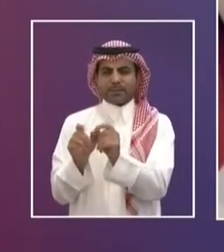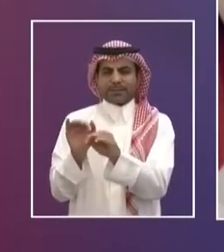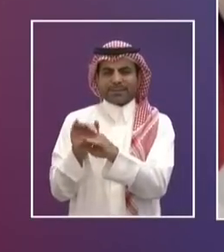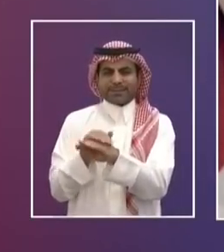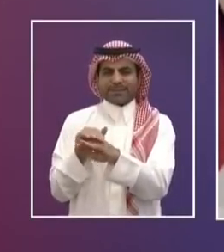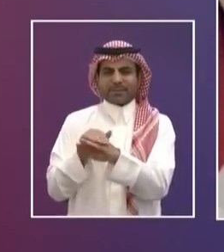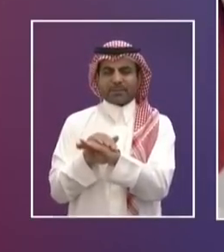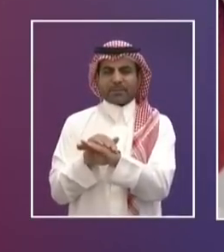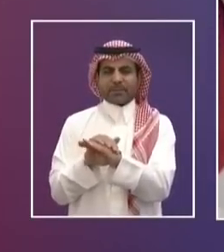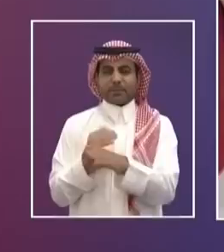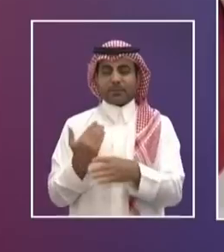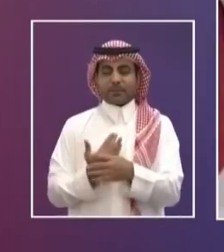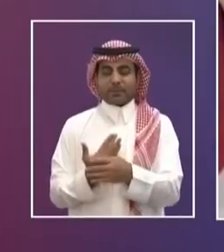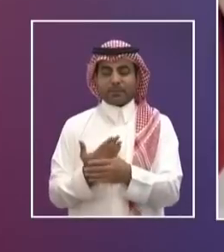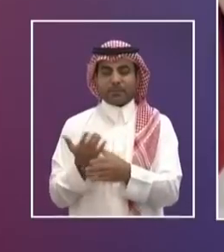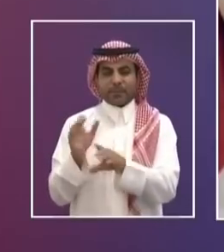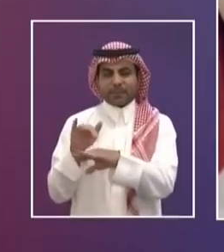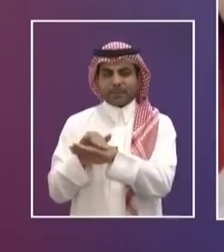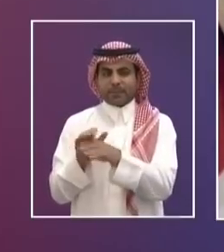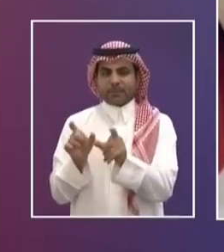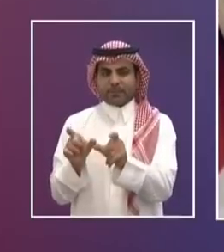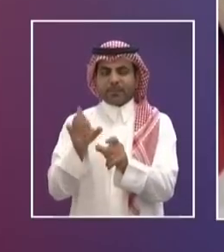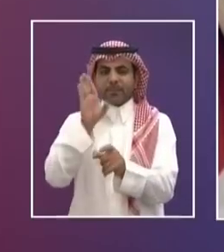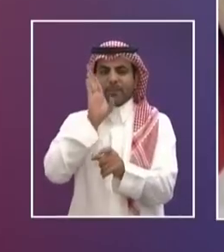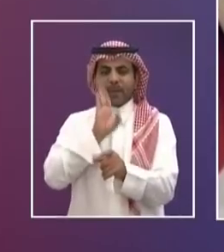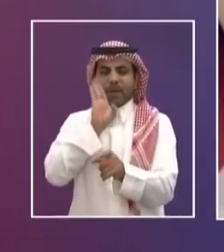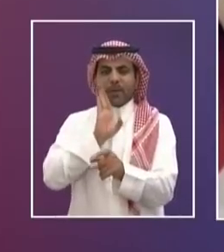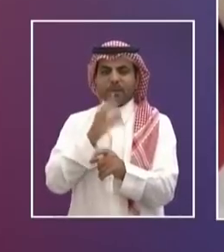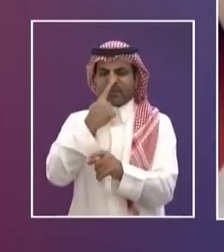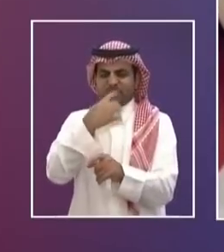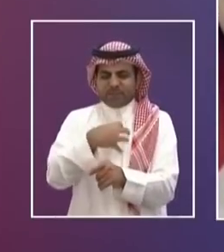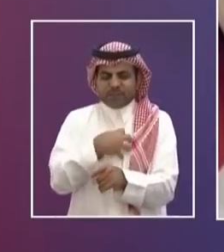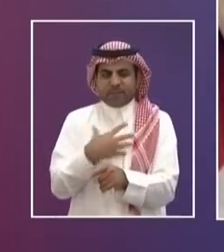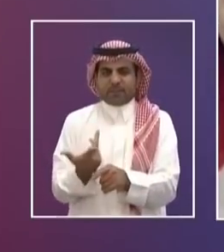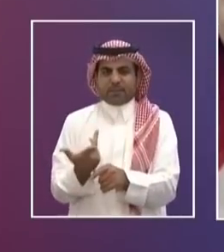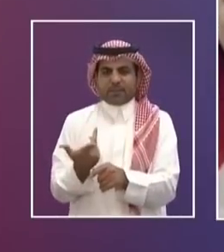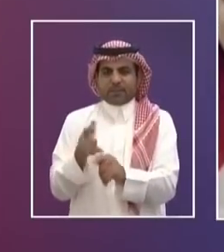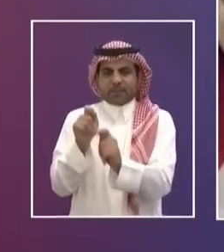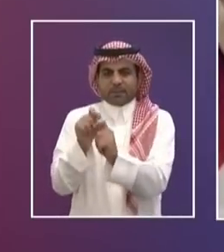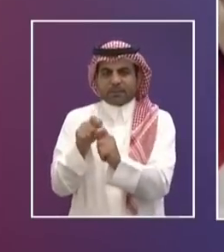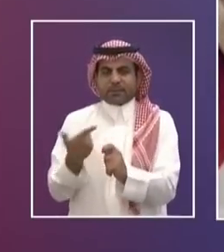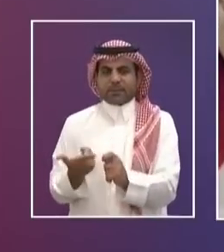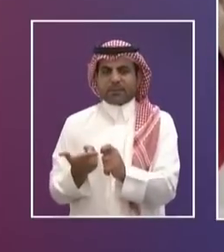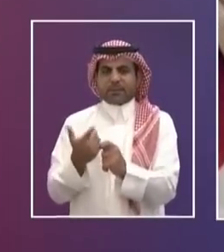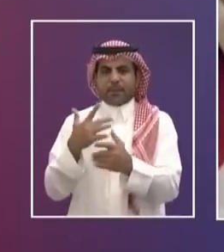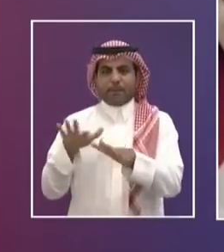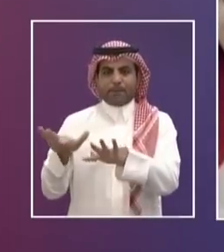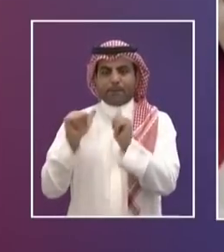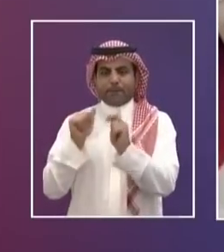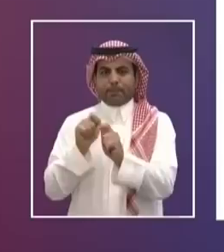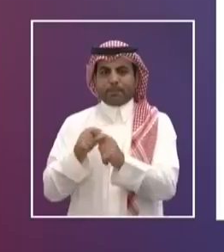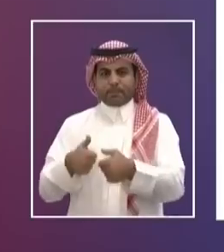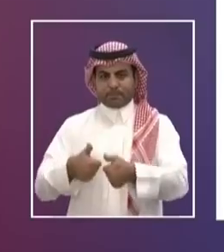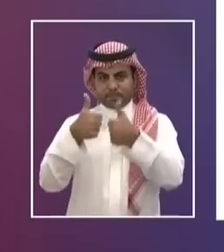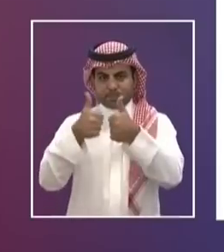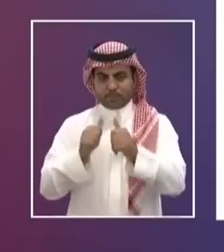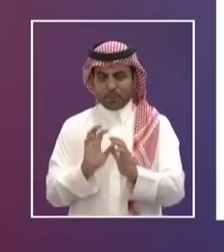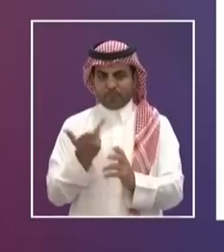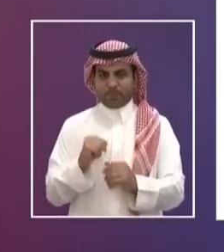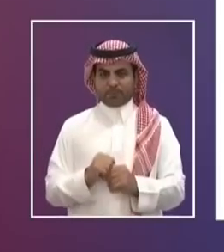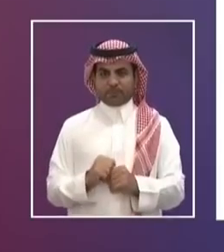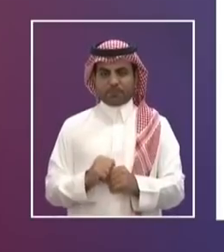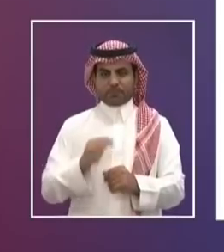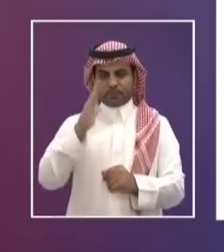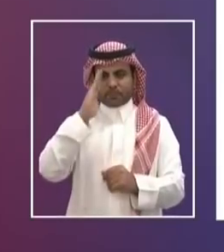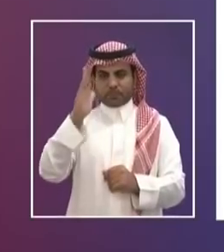والمراهقين لتقبل إصابتهم بفيروس كورونا؟ وهل الجانب النفسي دور مهم في سرعة التشافي بعد الله؟ صحيح. شكرا